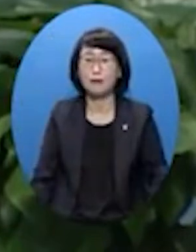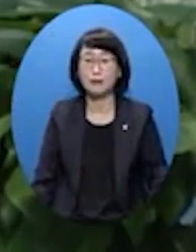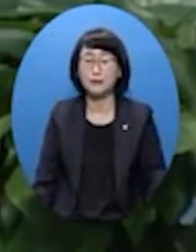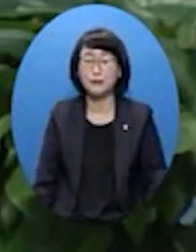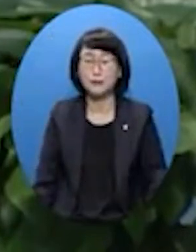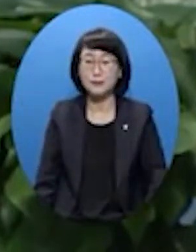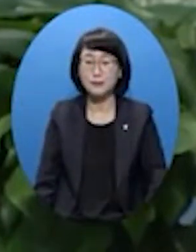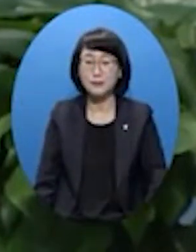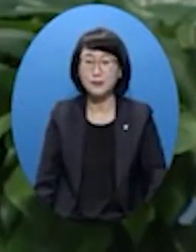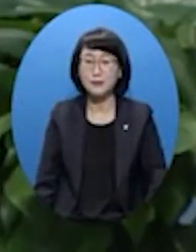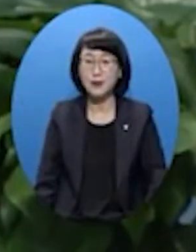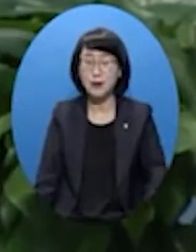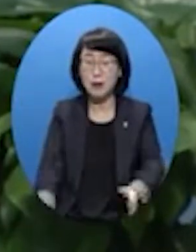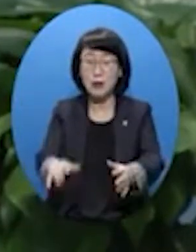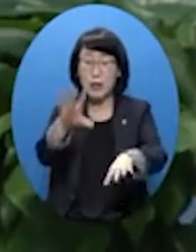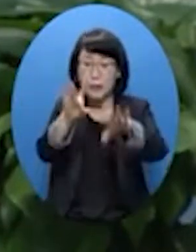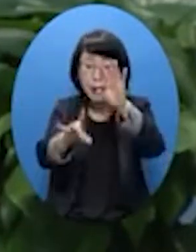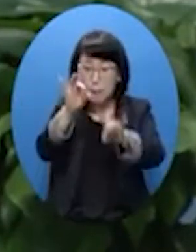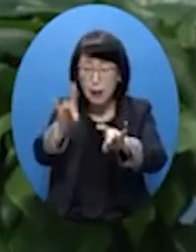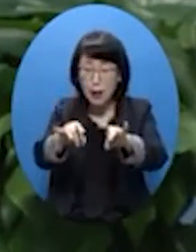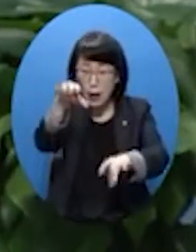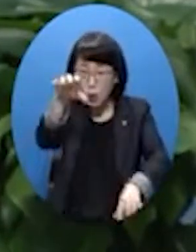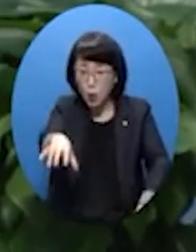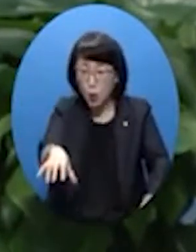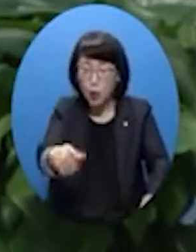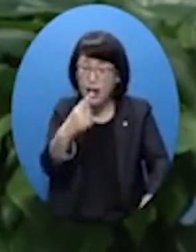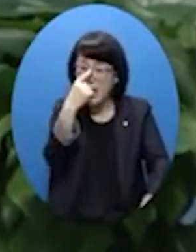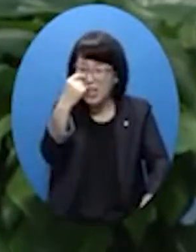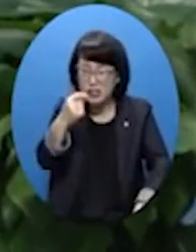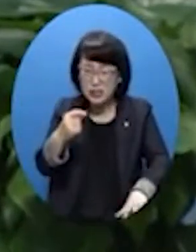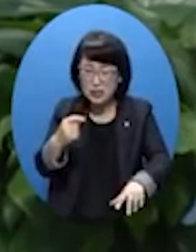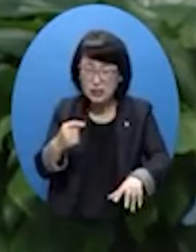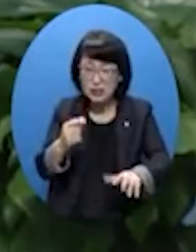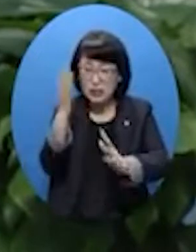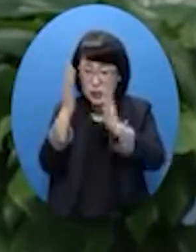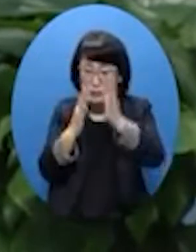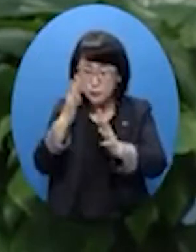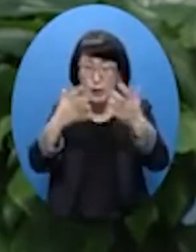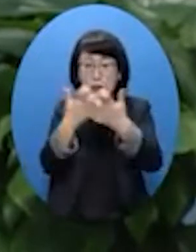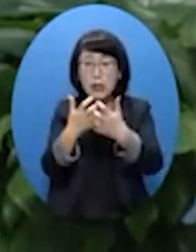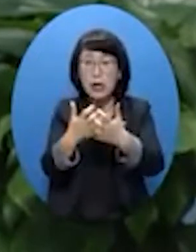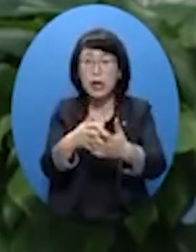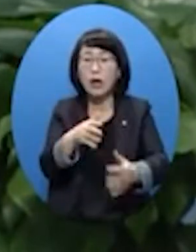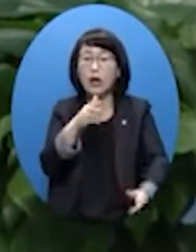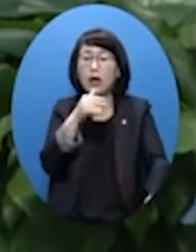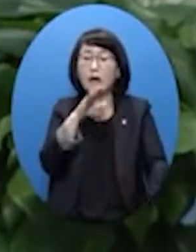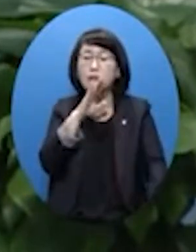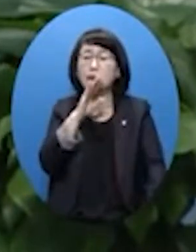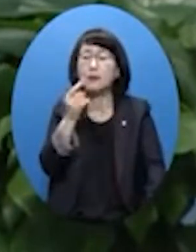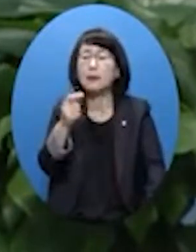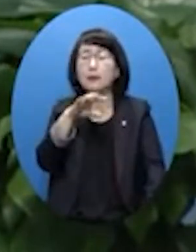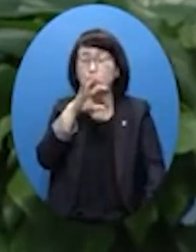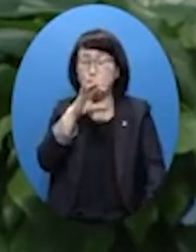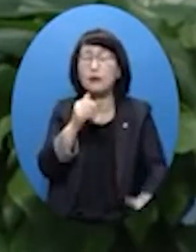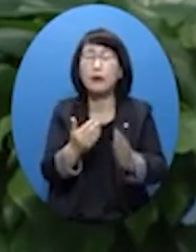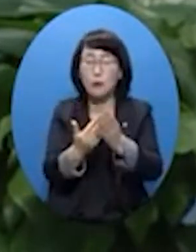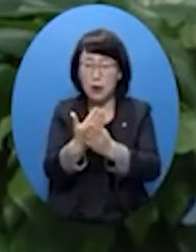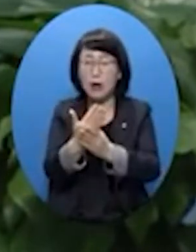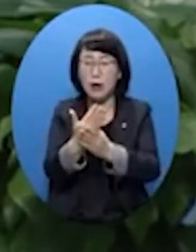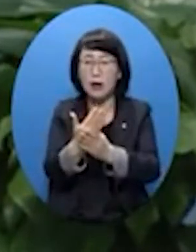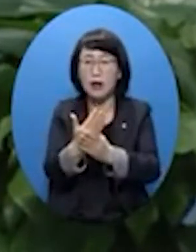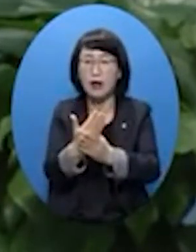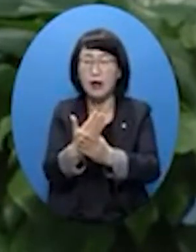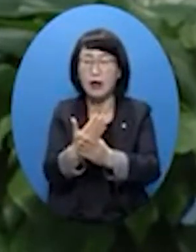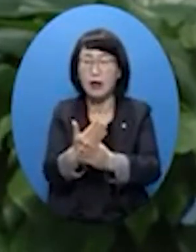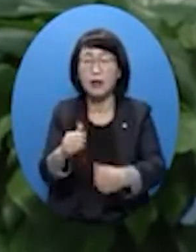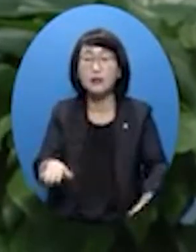이 말은 사막의 가 있던 김 했다하면 누구도 불평 할 수 있었을 것입니다 오늘 먼저